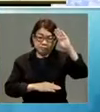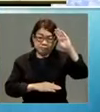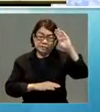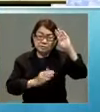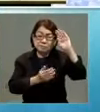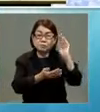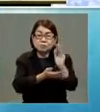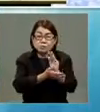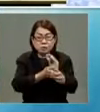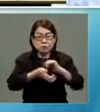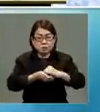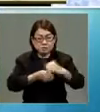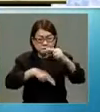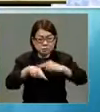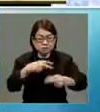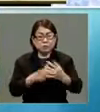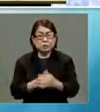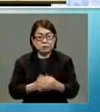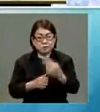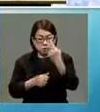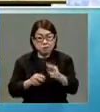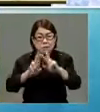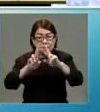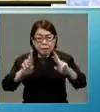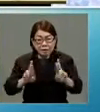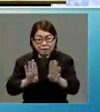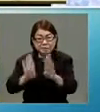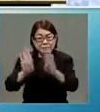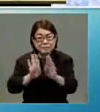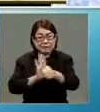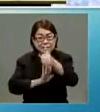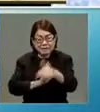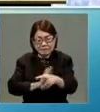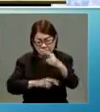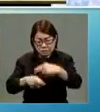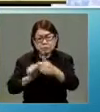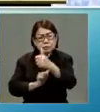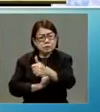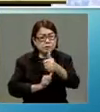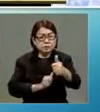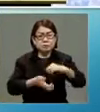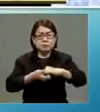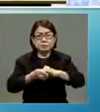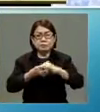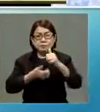ไปดูกิจกรรมที่รับการผ่อนคลายโดยส่วนใหญ่ร่วมมือดีครับ